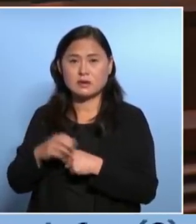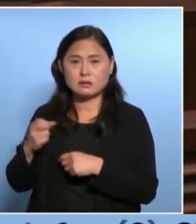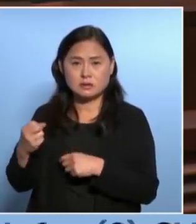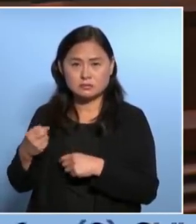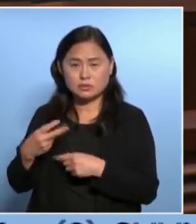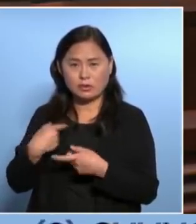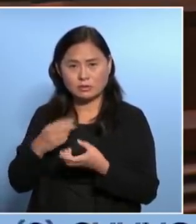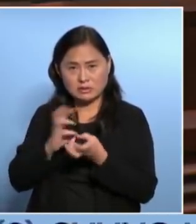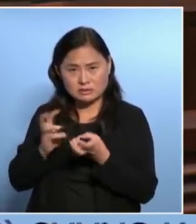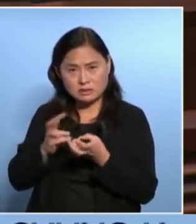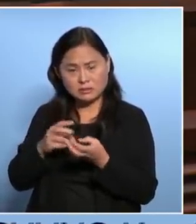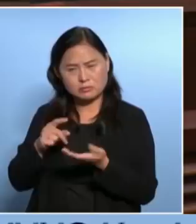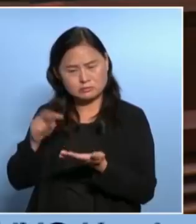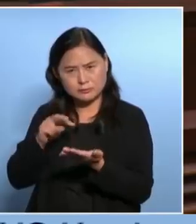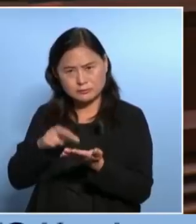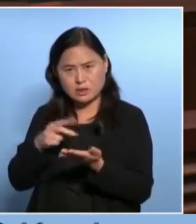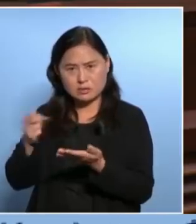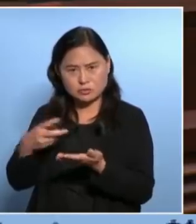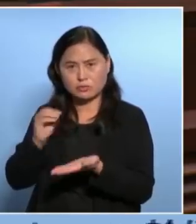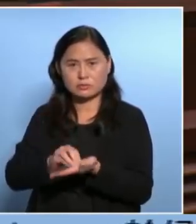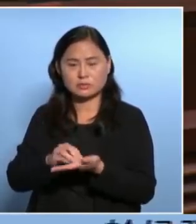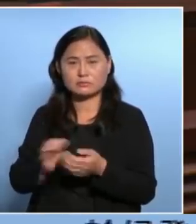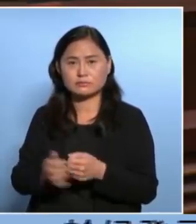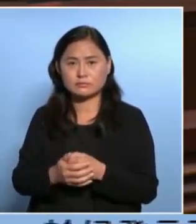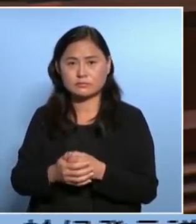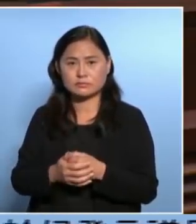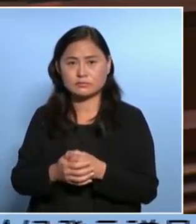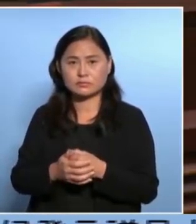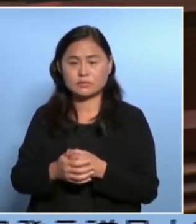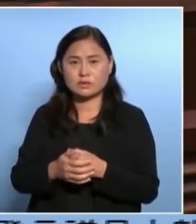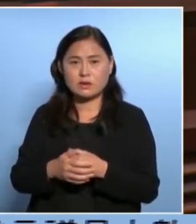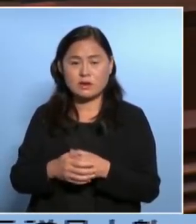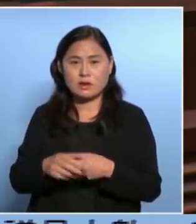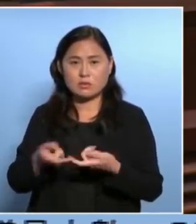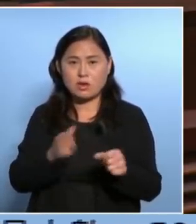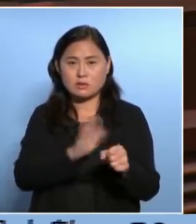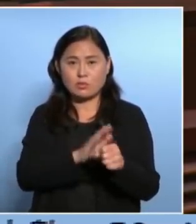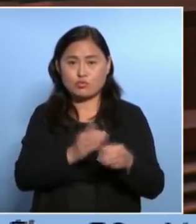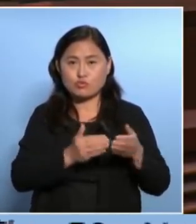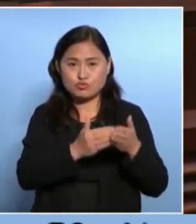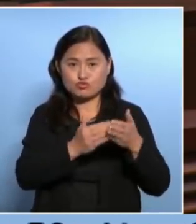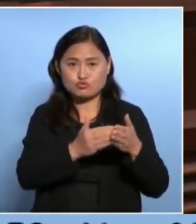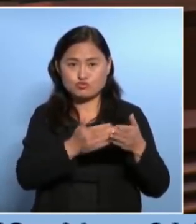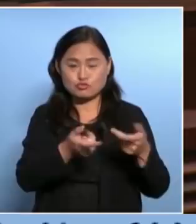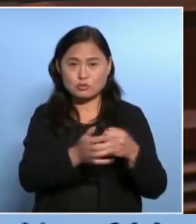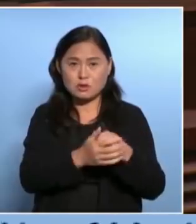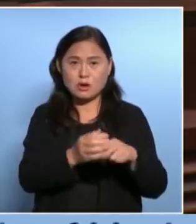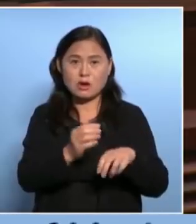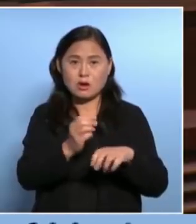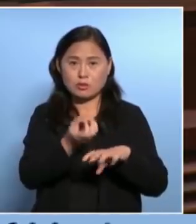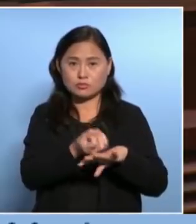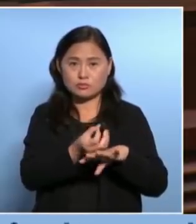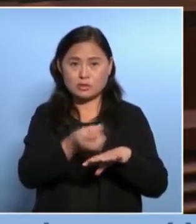咩資料，從而作出決定嘅。喺我哋去處理鑽石公主郵輪呢一個個案裏邊